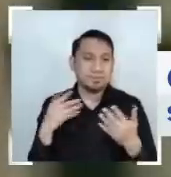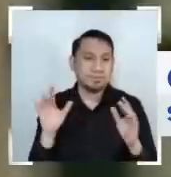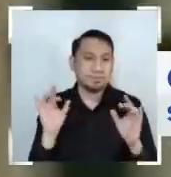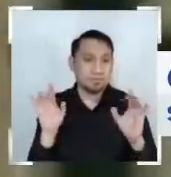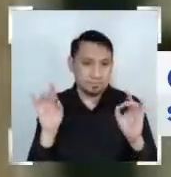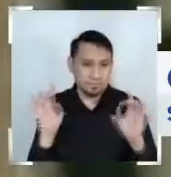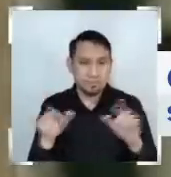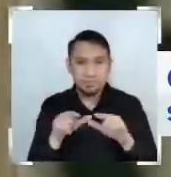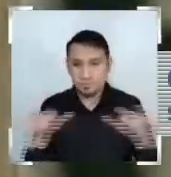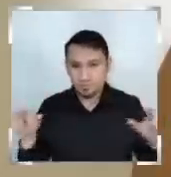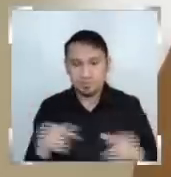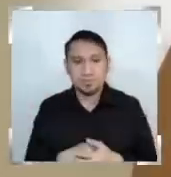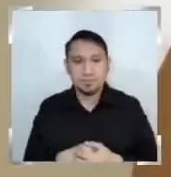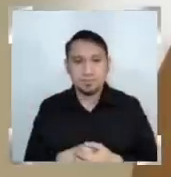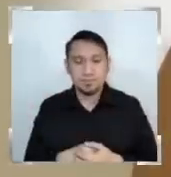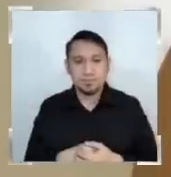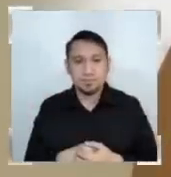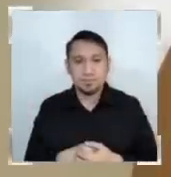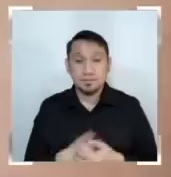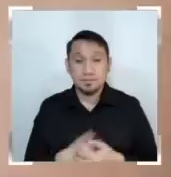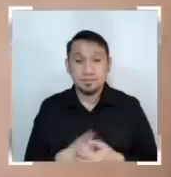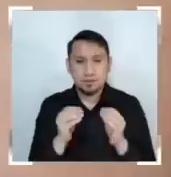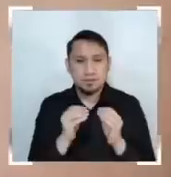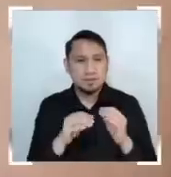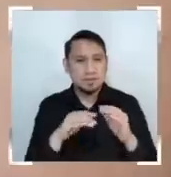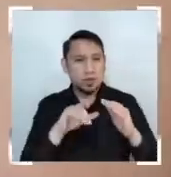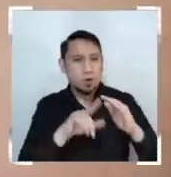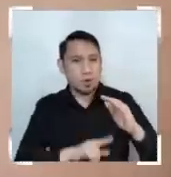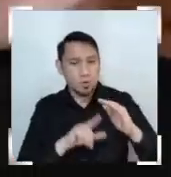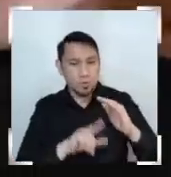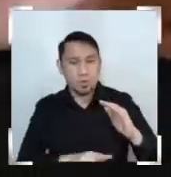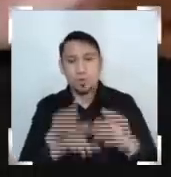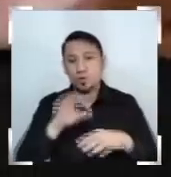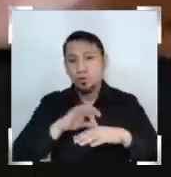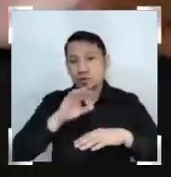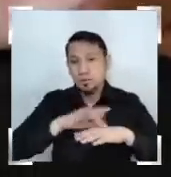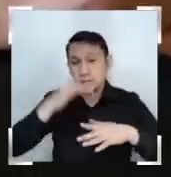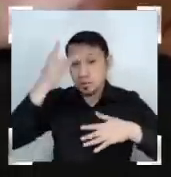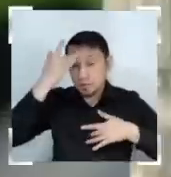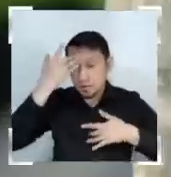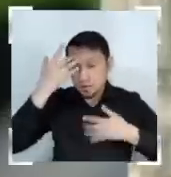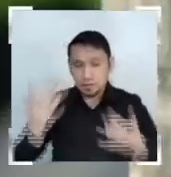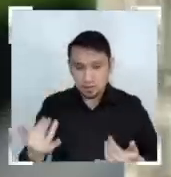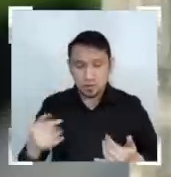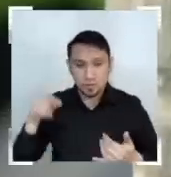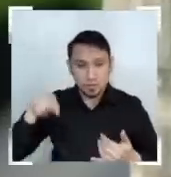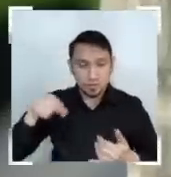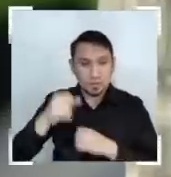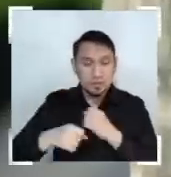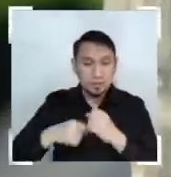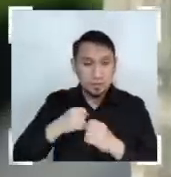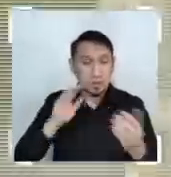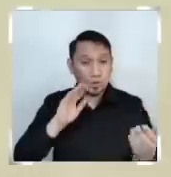Sa kabila nito, nananatiling mas mababa ang dengue cases sa bansa ngayong unang kalahati ng taon kumpara sa parehong